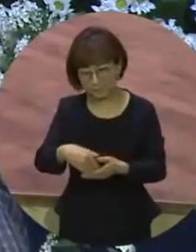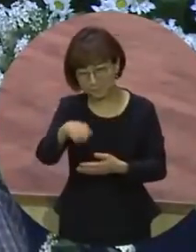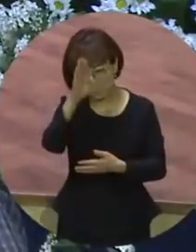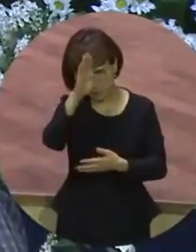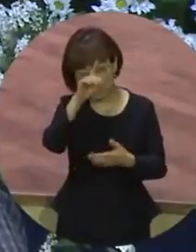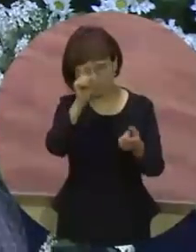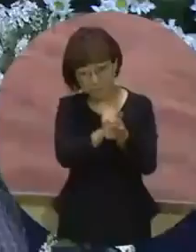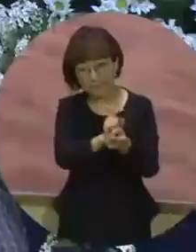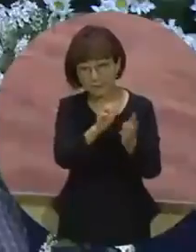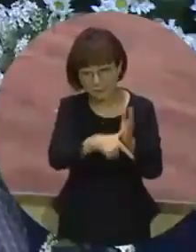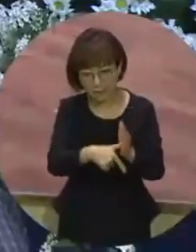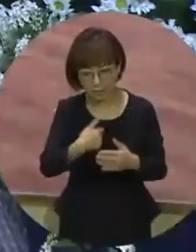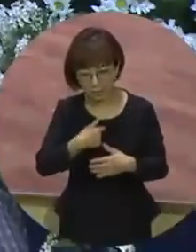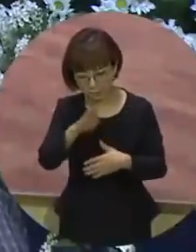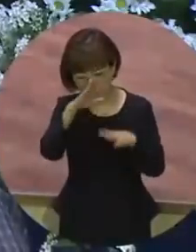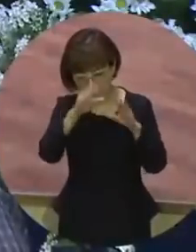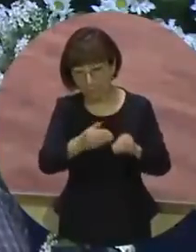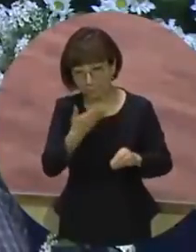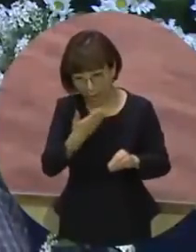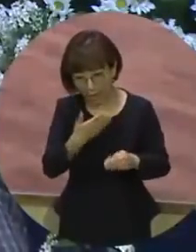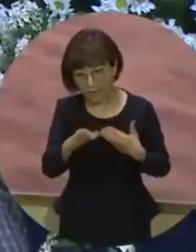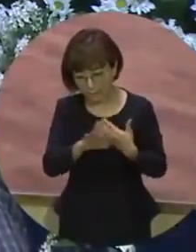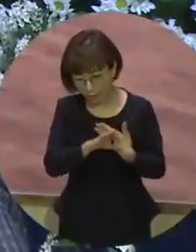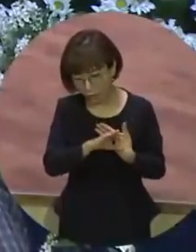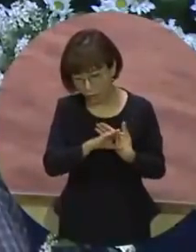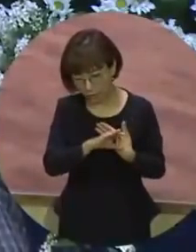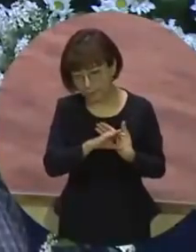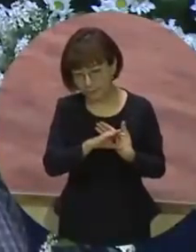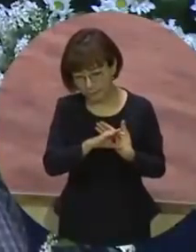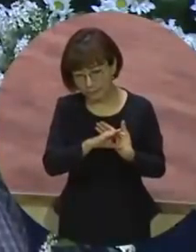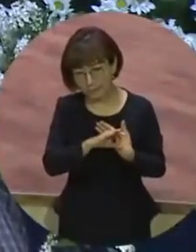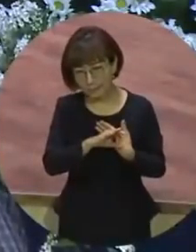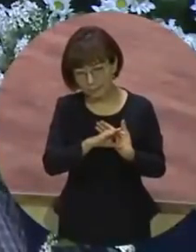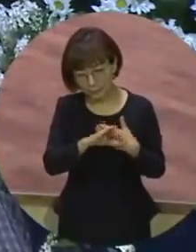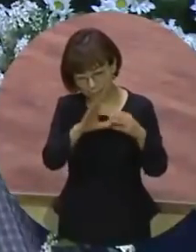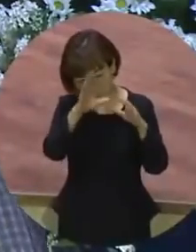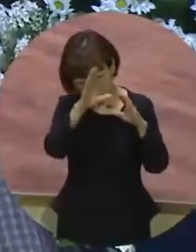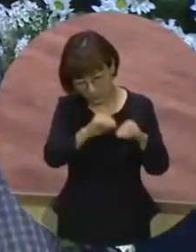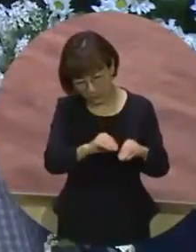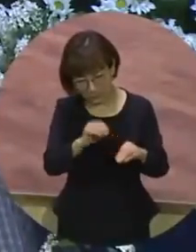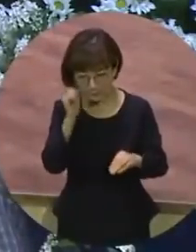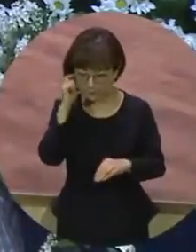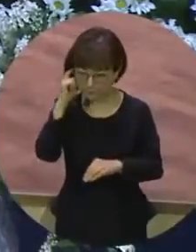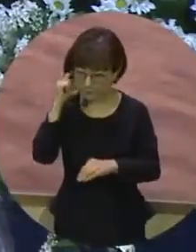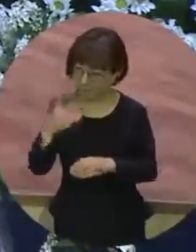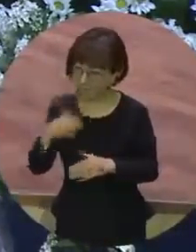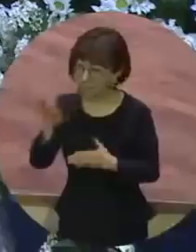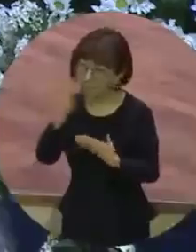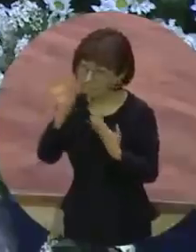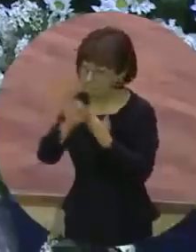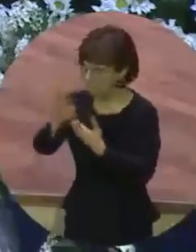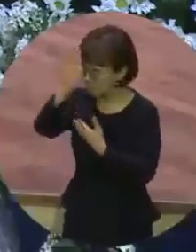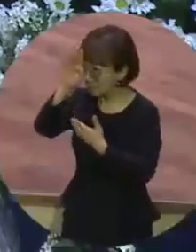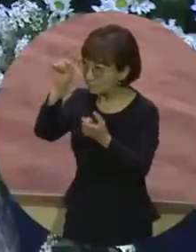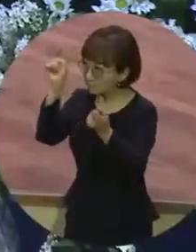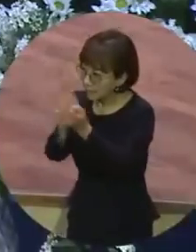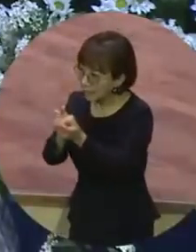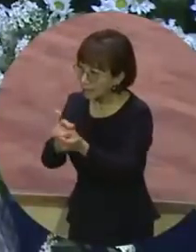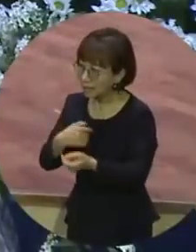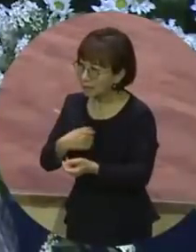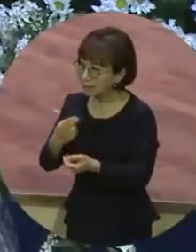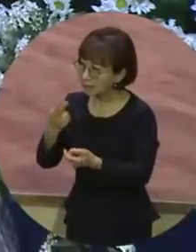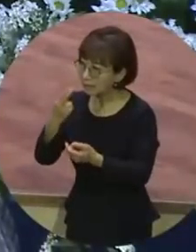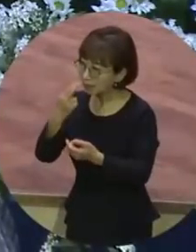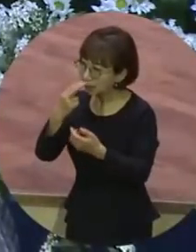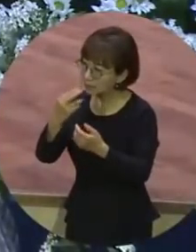가지만 생각해라. 죽을 뺑인가 살 뺑인가. 살 뺑이면 걱정할 필요 없고 죽을 뺑이면 두 가지만